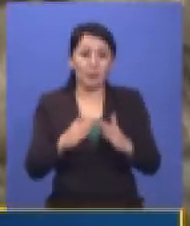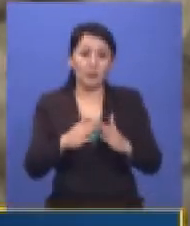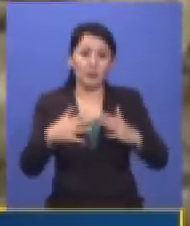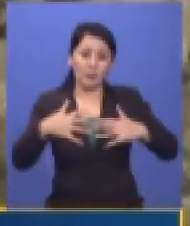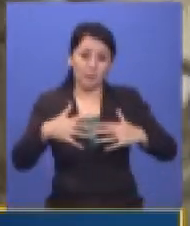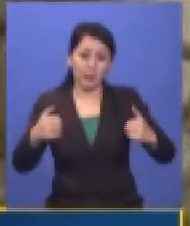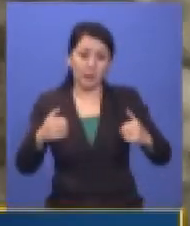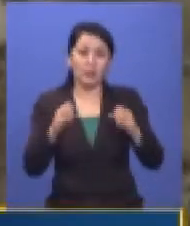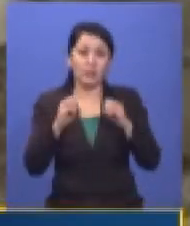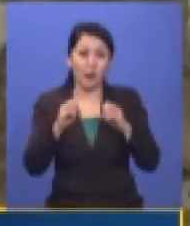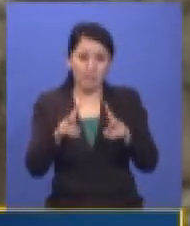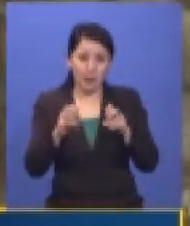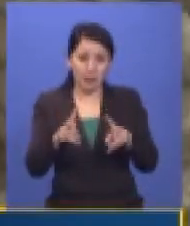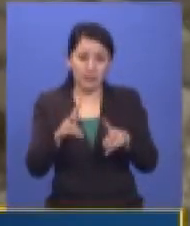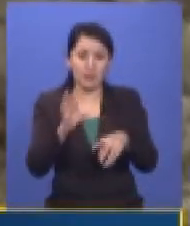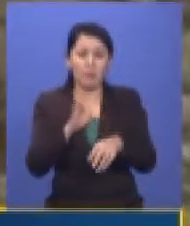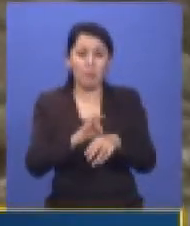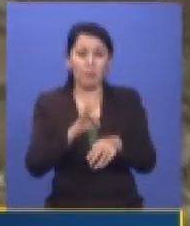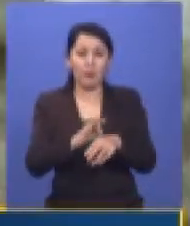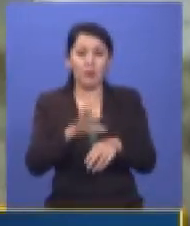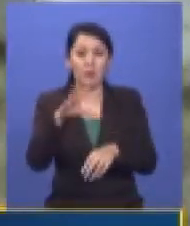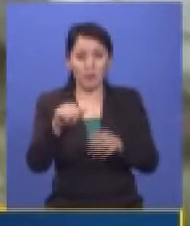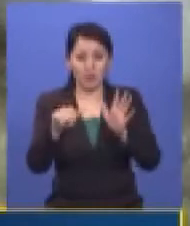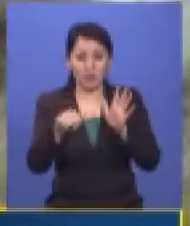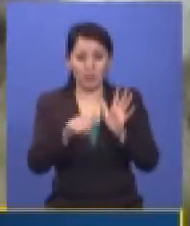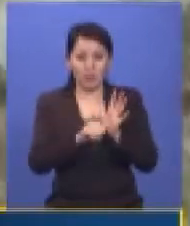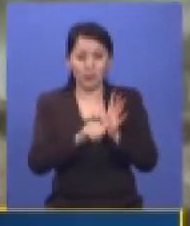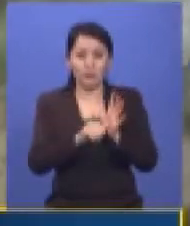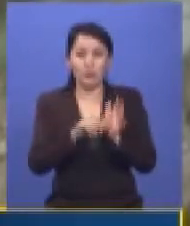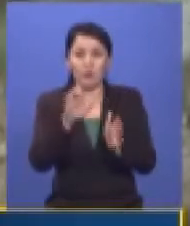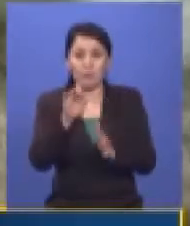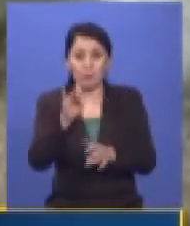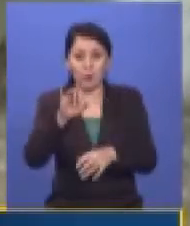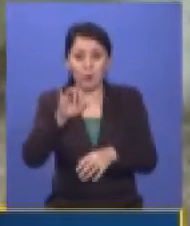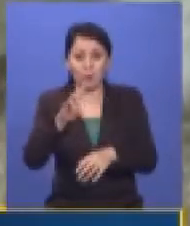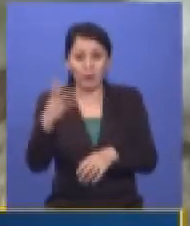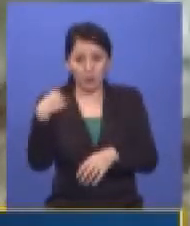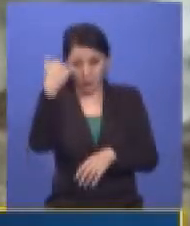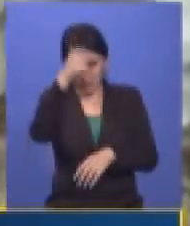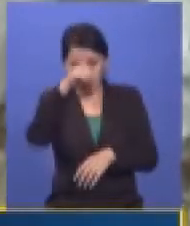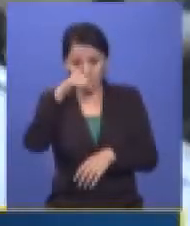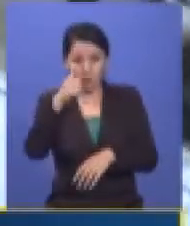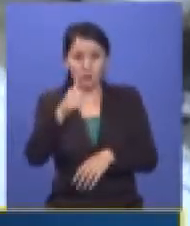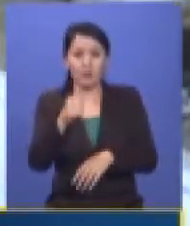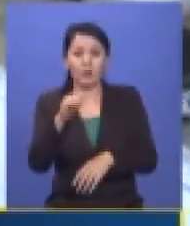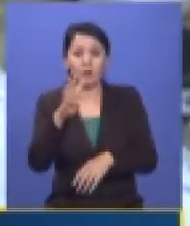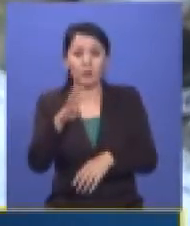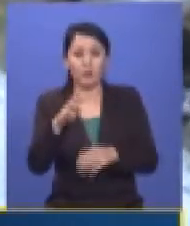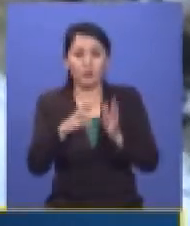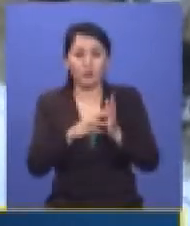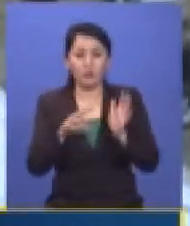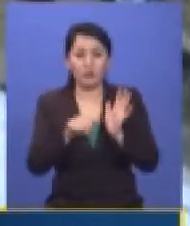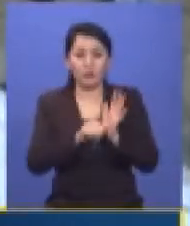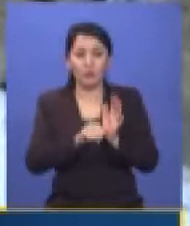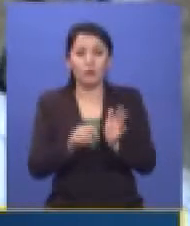қауіпті дерттен тексеру барысында жыл басынан 561-де бруцеллез анықталды. Бұл өткен жылмен салыстырғанда 486